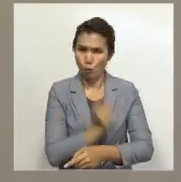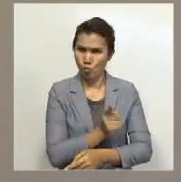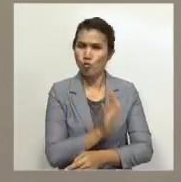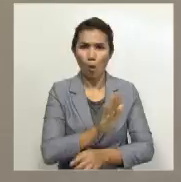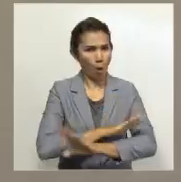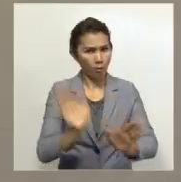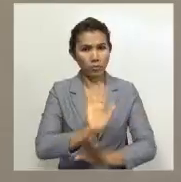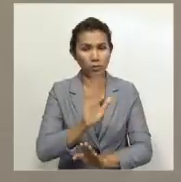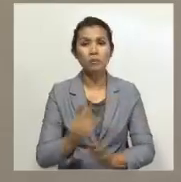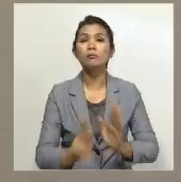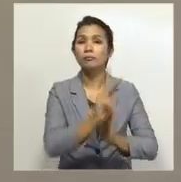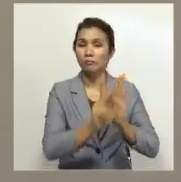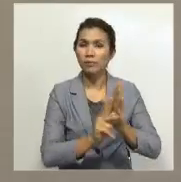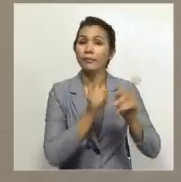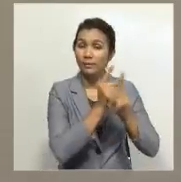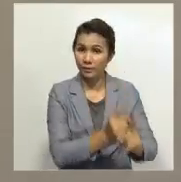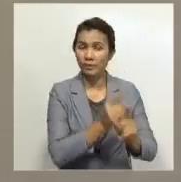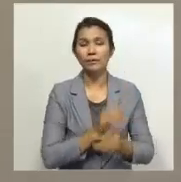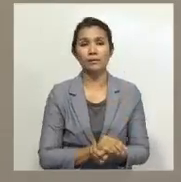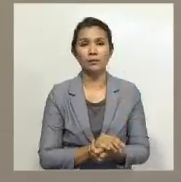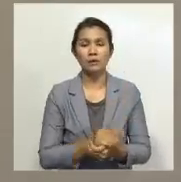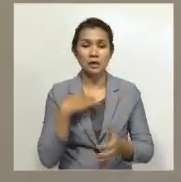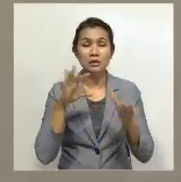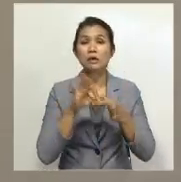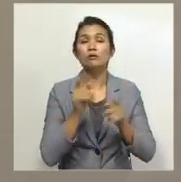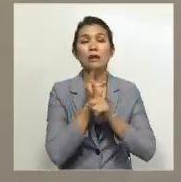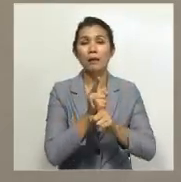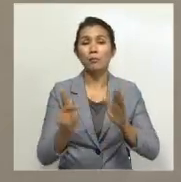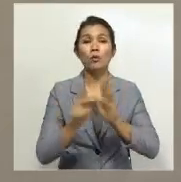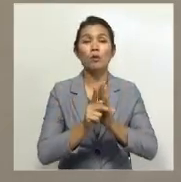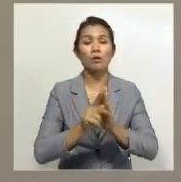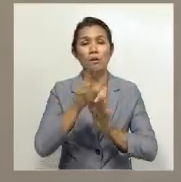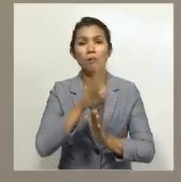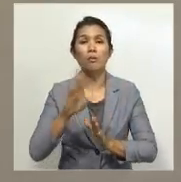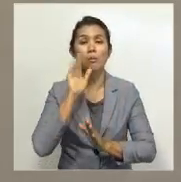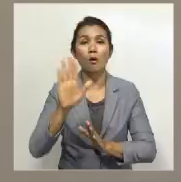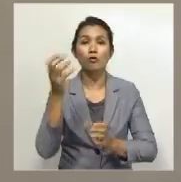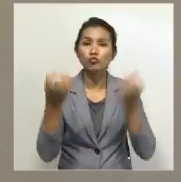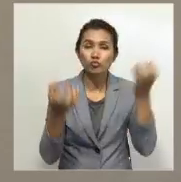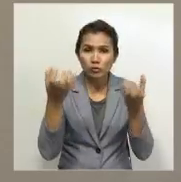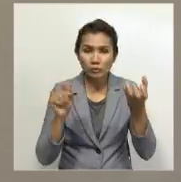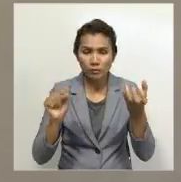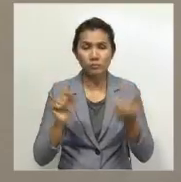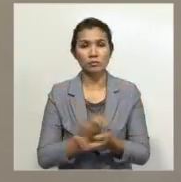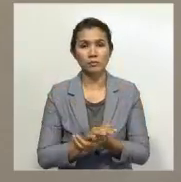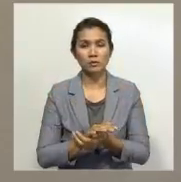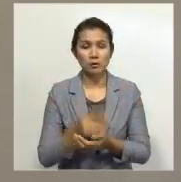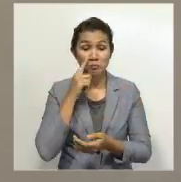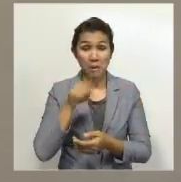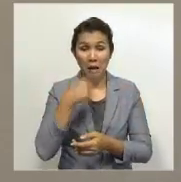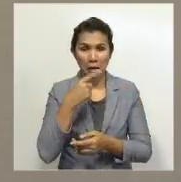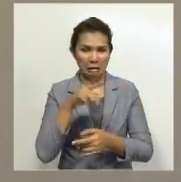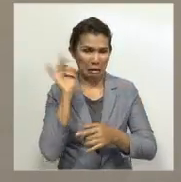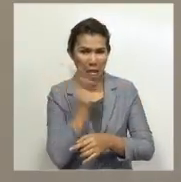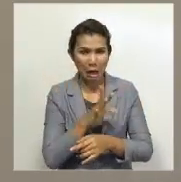งนี้ก็เป็นไปตามกฎหมายขั้นตอนของกระบวนการยุติธรรมนะครับมันมีคดีร้ายแรงหลายๆคดีที่มันเกิดขึ้นในปัจ